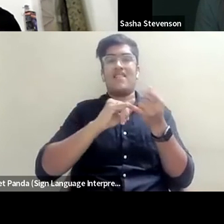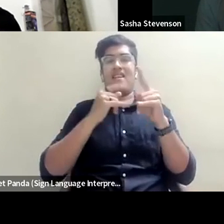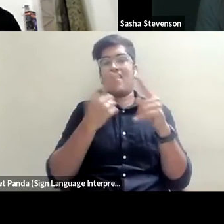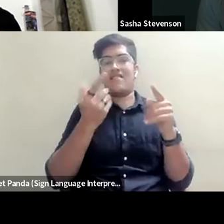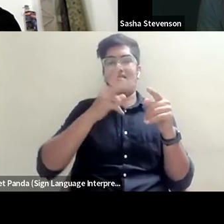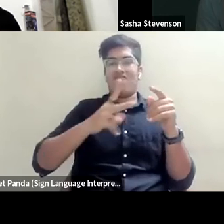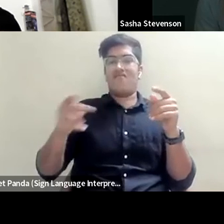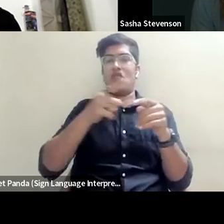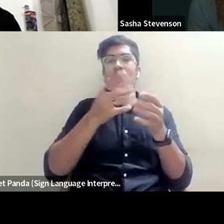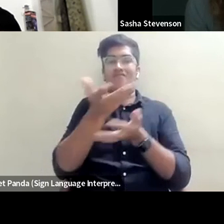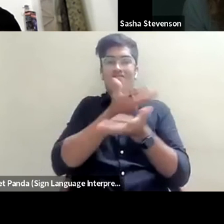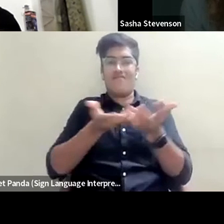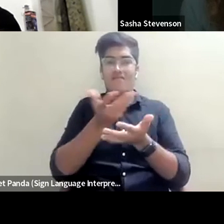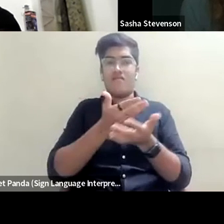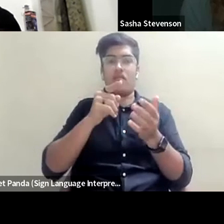में बात कर रहे थे.